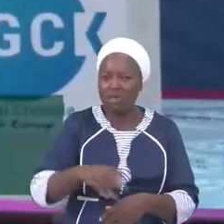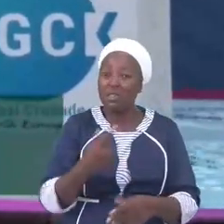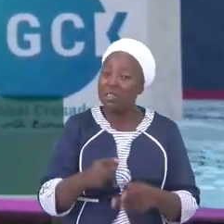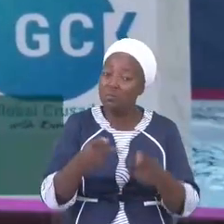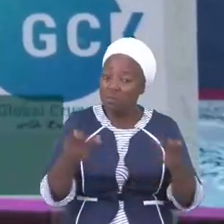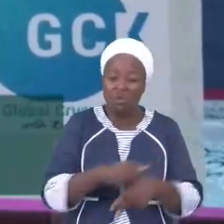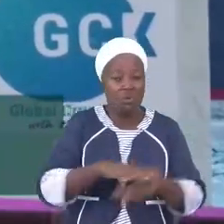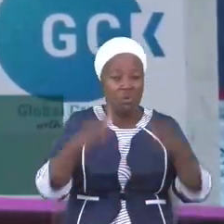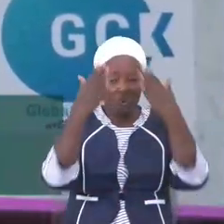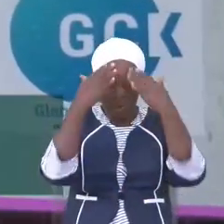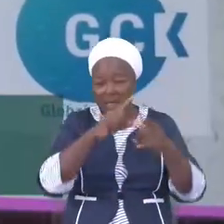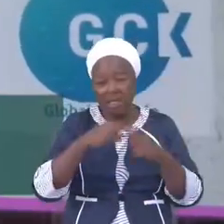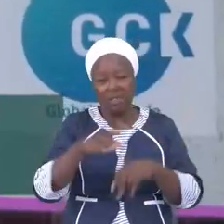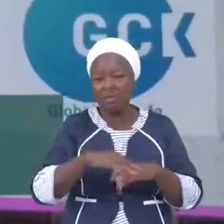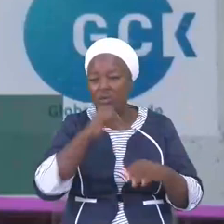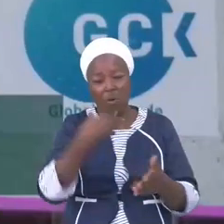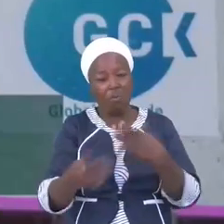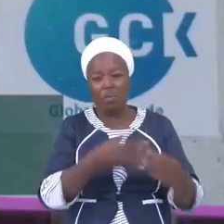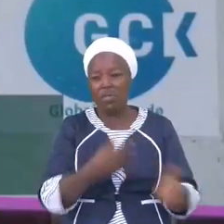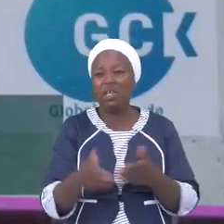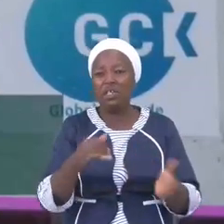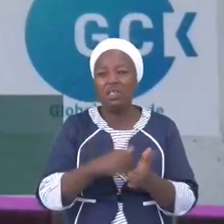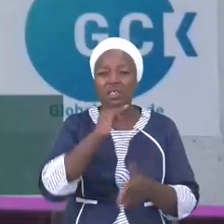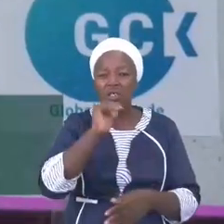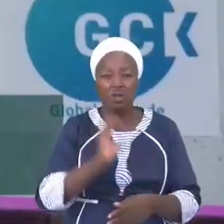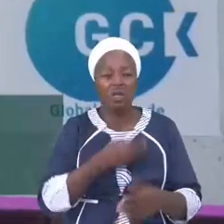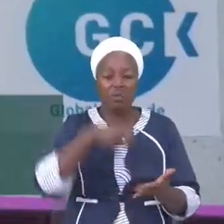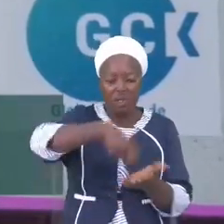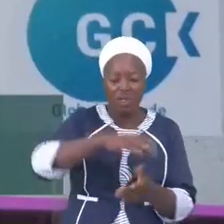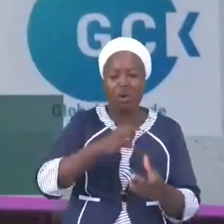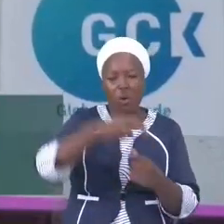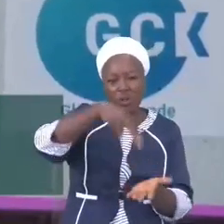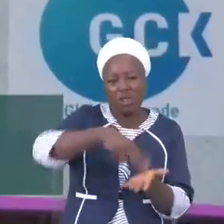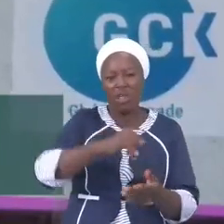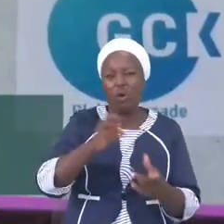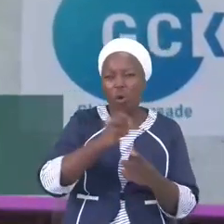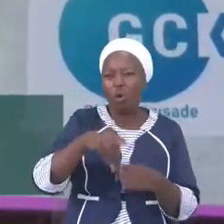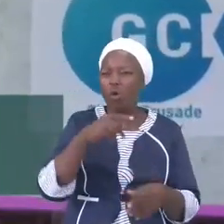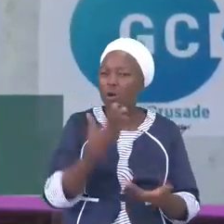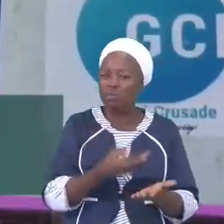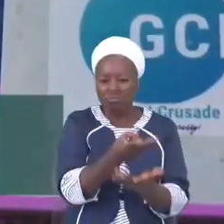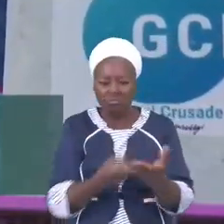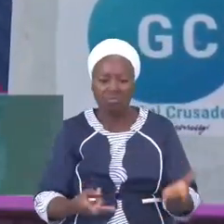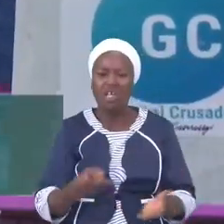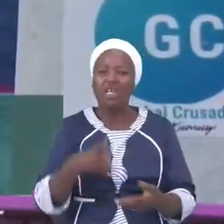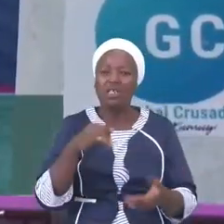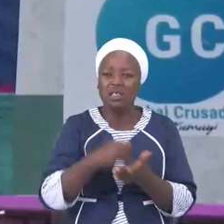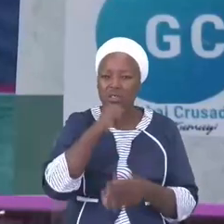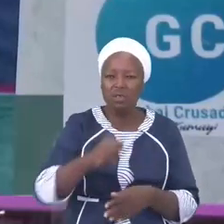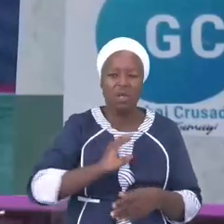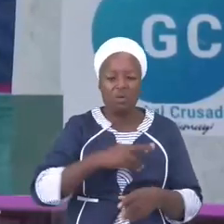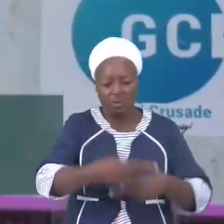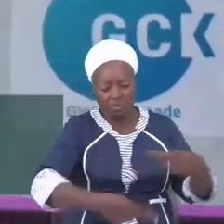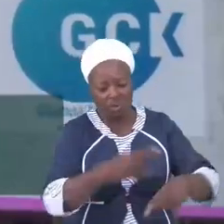pas. Ce n'est pas le fait que nous soyons à genoux, mais le fait que nous soyons debout, ou le fait que nous sommes couchés, ou bien que nous roulons